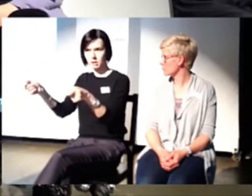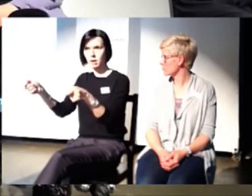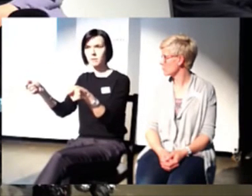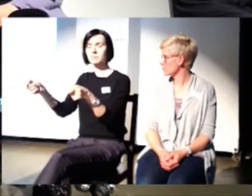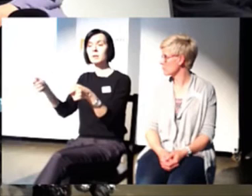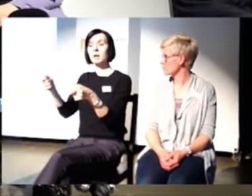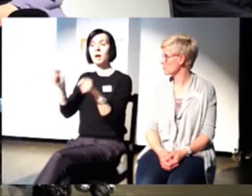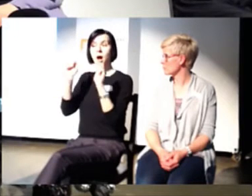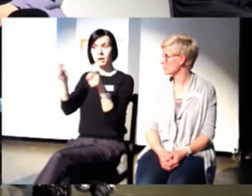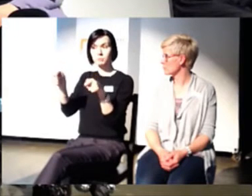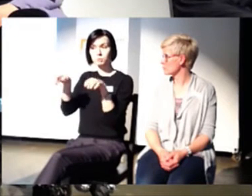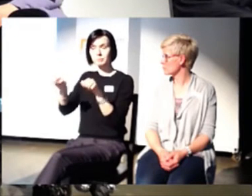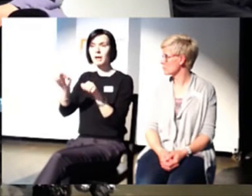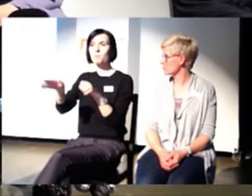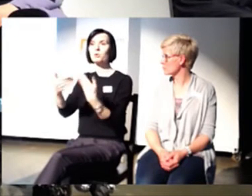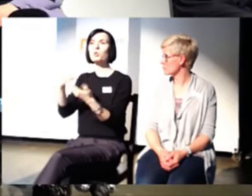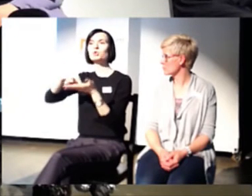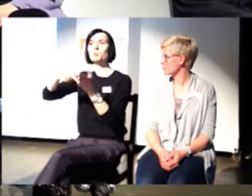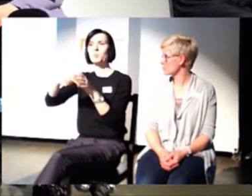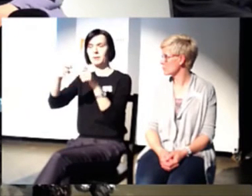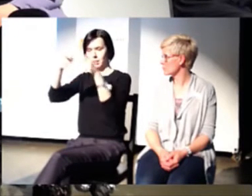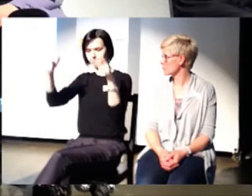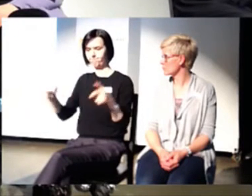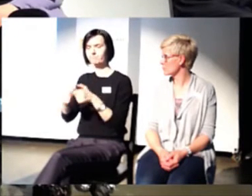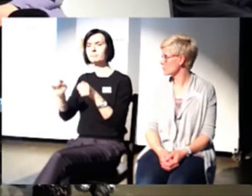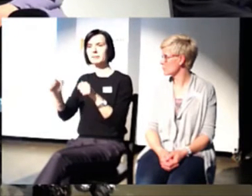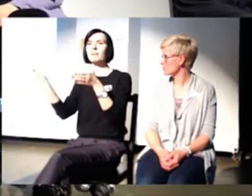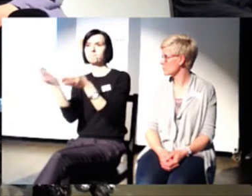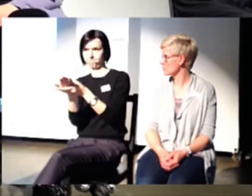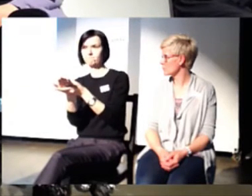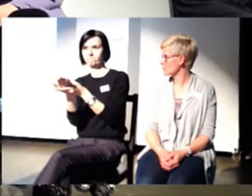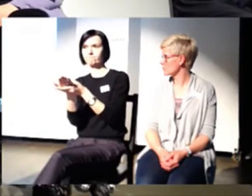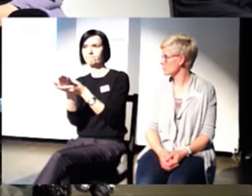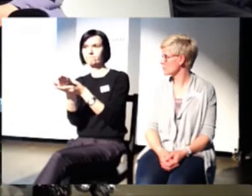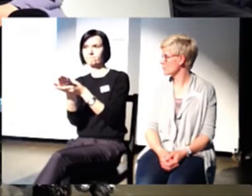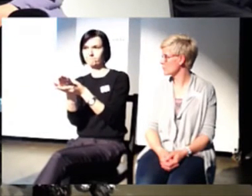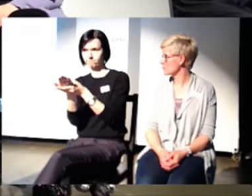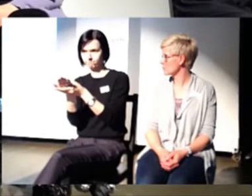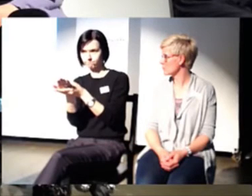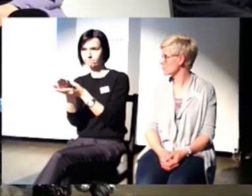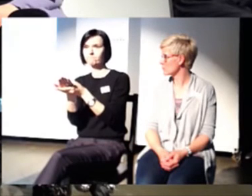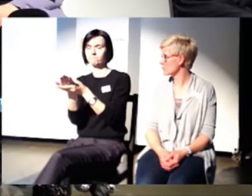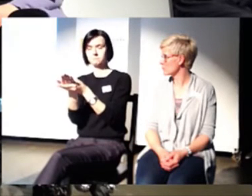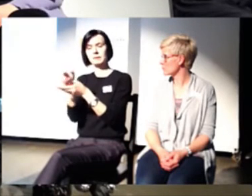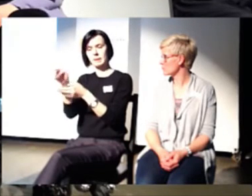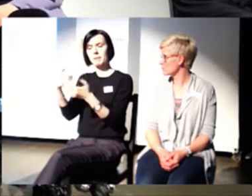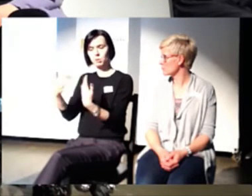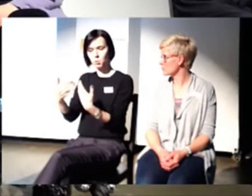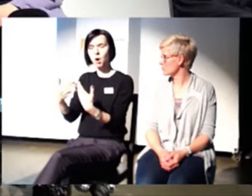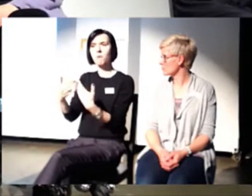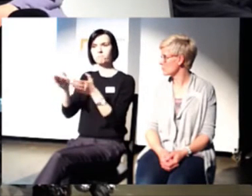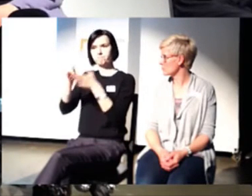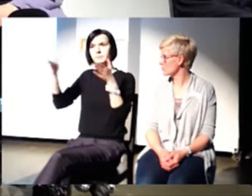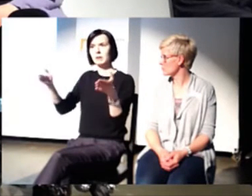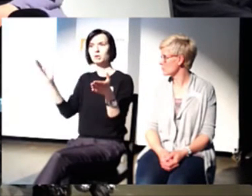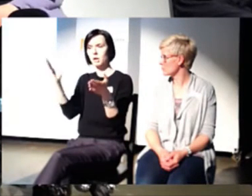liitettävä työsuunnitelma, minkä toteuttaminen on suunniteltu sitten taiteilijatutkijaresidenssin aikana.